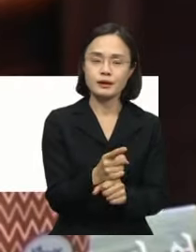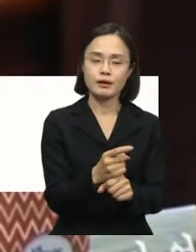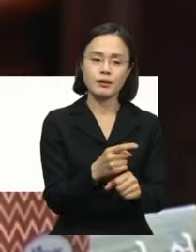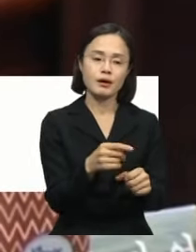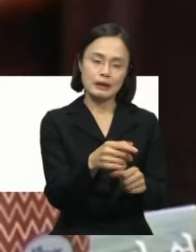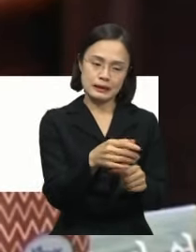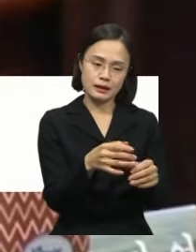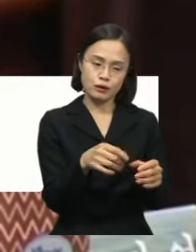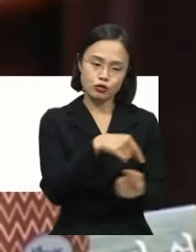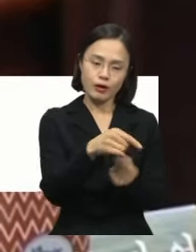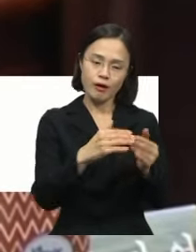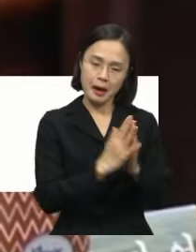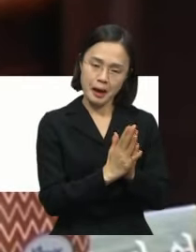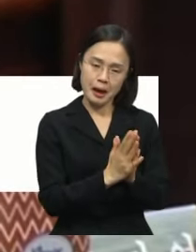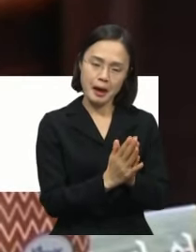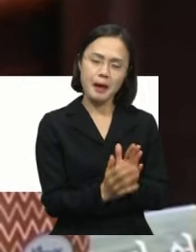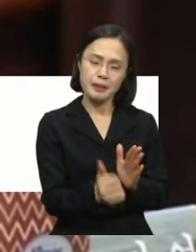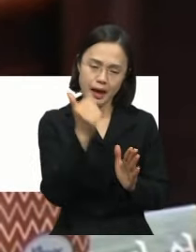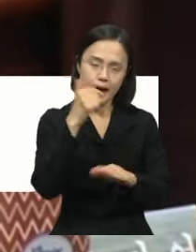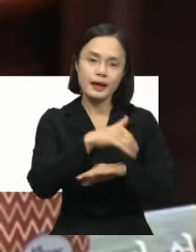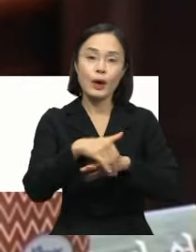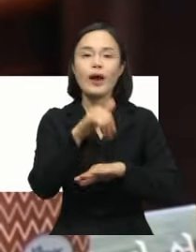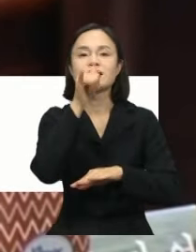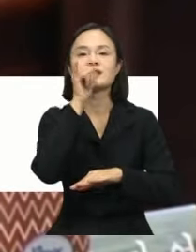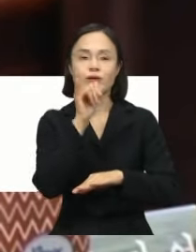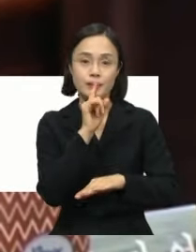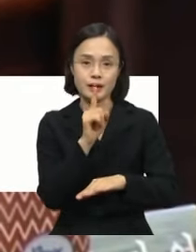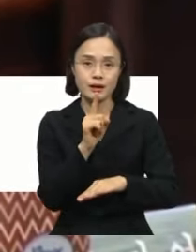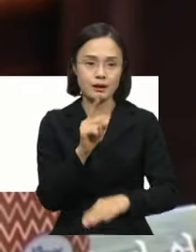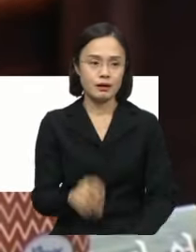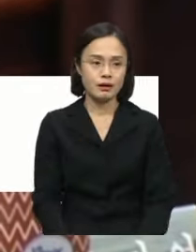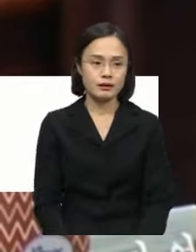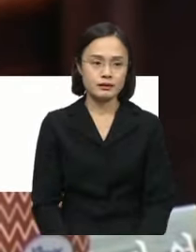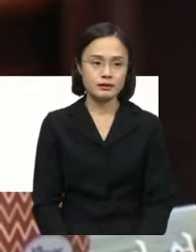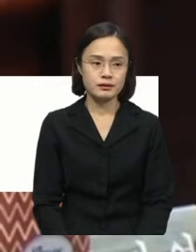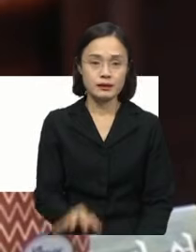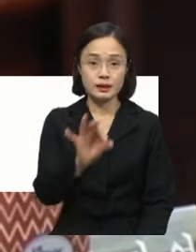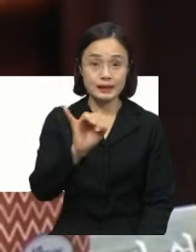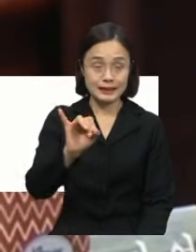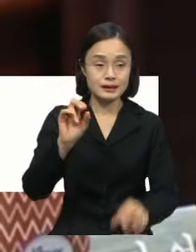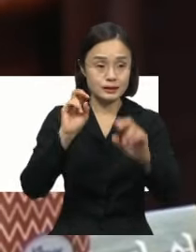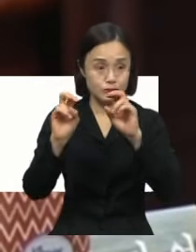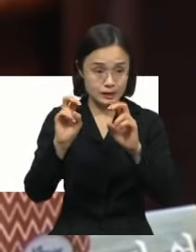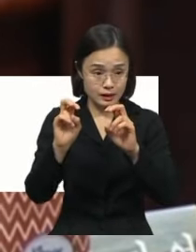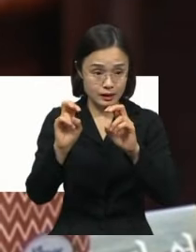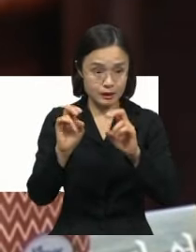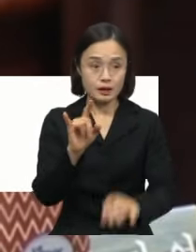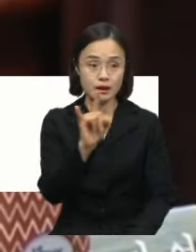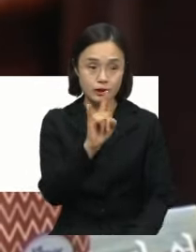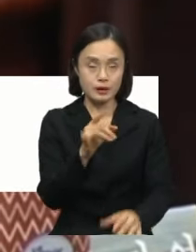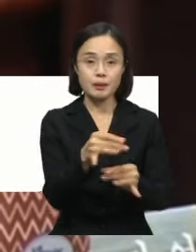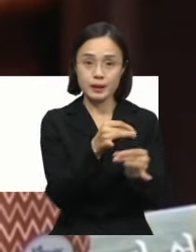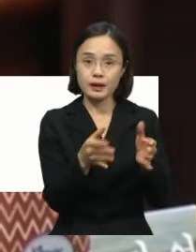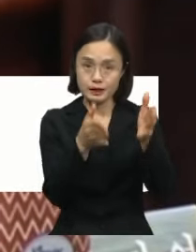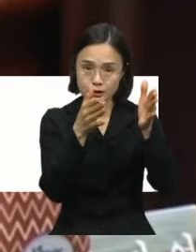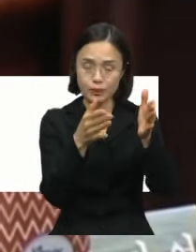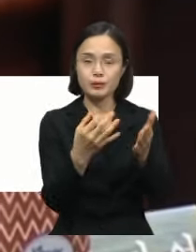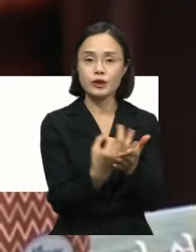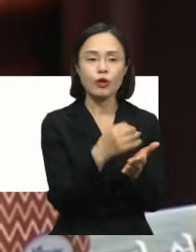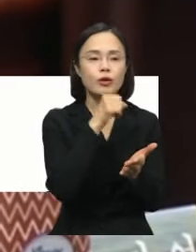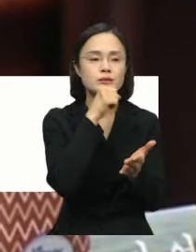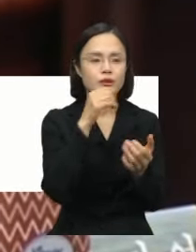자산운영 측에서는 현대백화점의 영업실적 때문에 현대백화점이 폐점을 했다라는 식으로